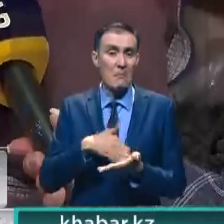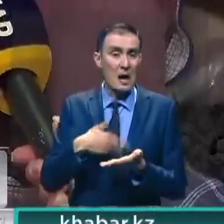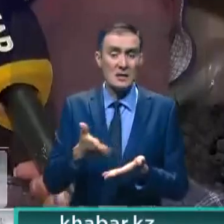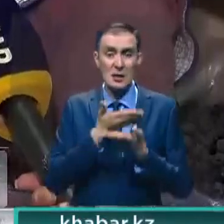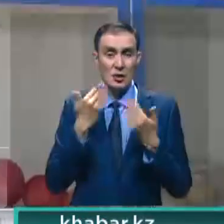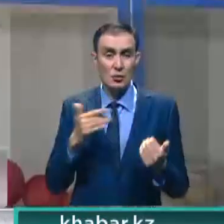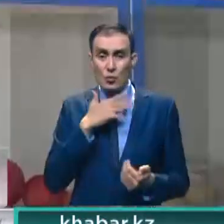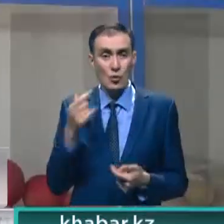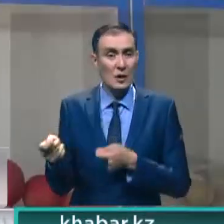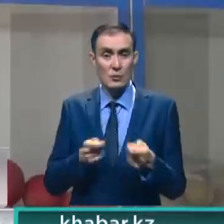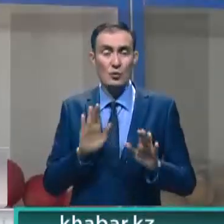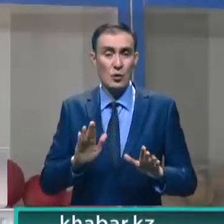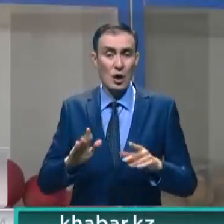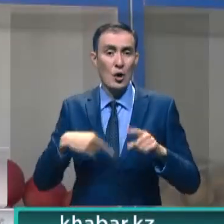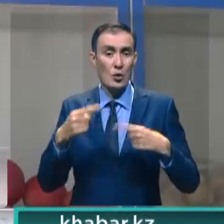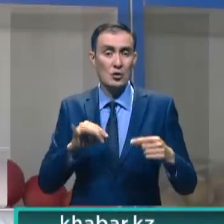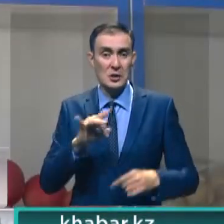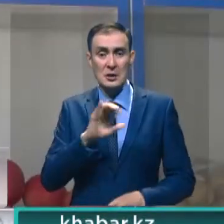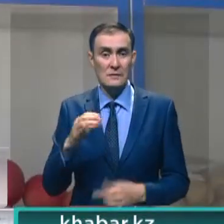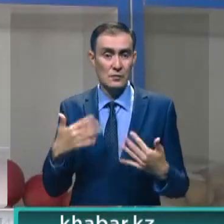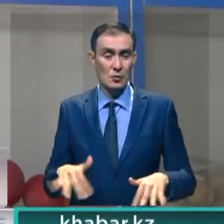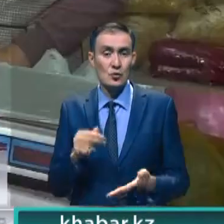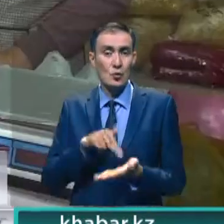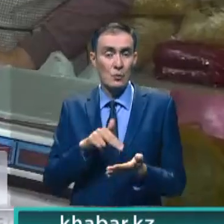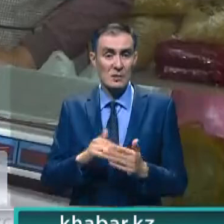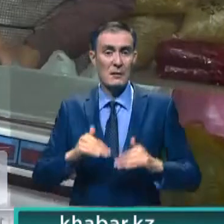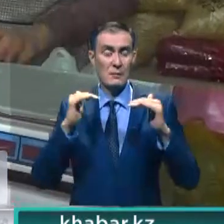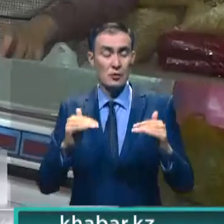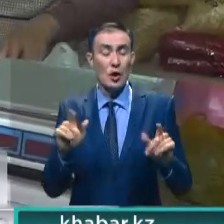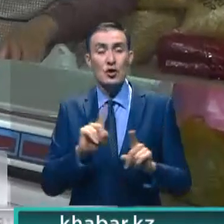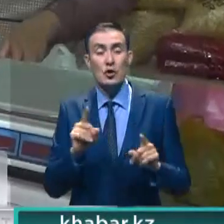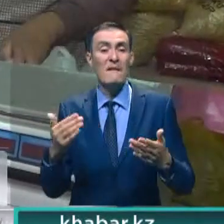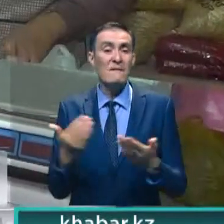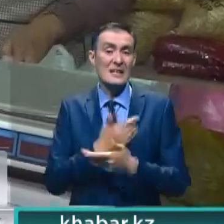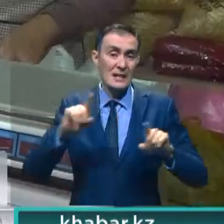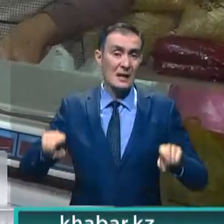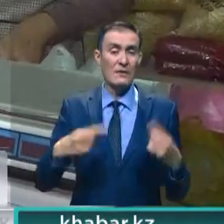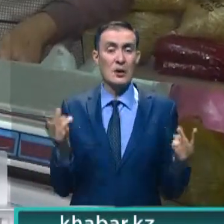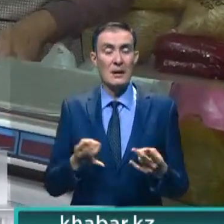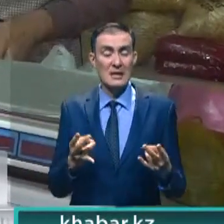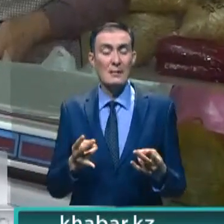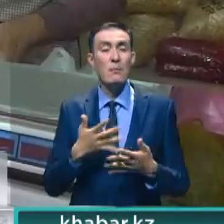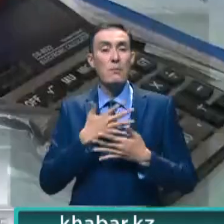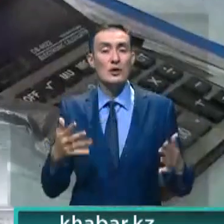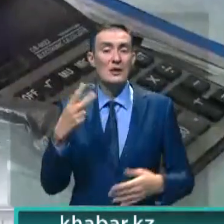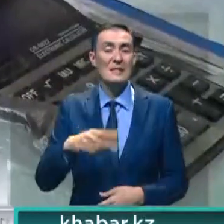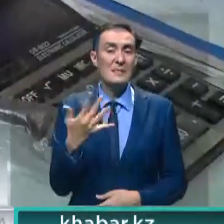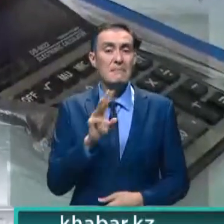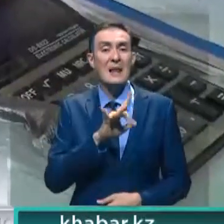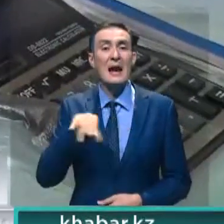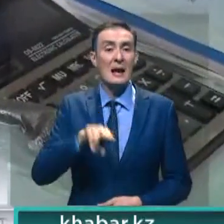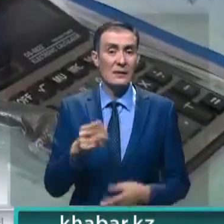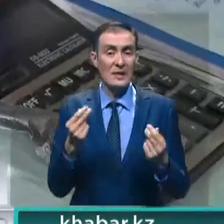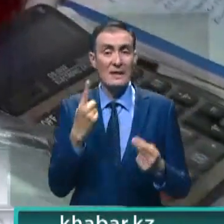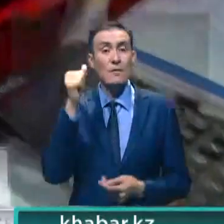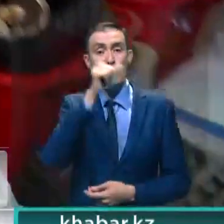возят. Много чего не возят. Осталось рожки вот и рис. Цены вот на овощи растут. Для того, чтобы восполнить потребности региона, необходимо больше 25 миллиардов